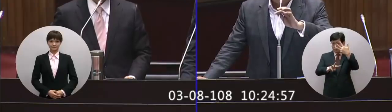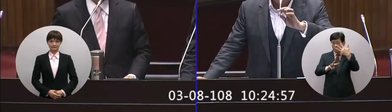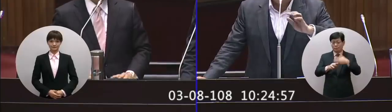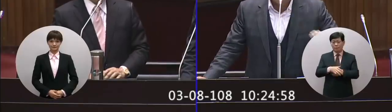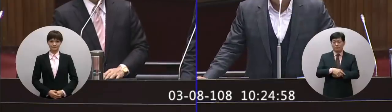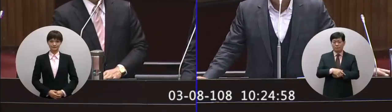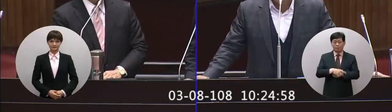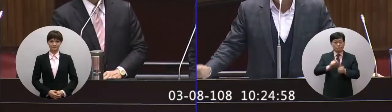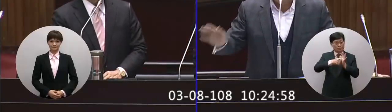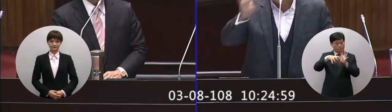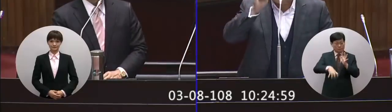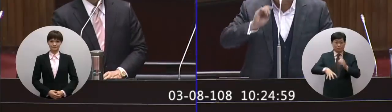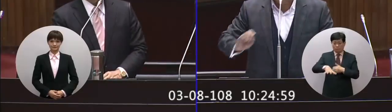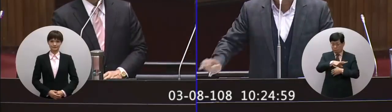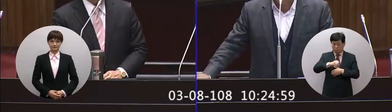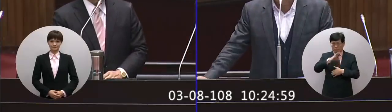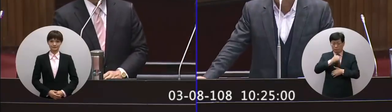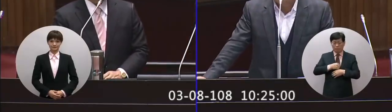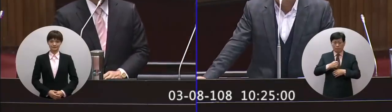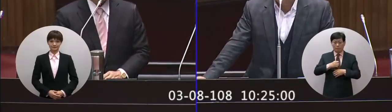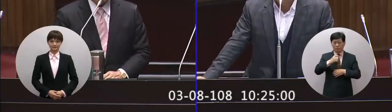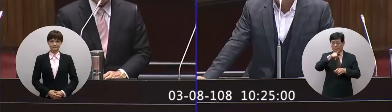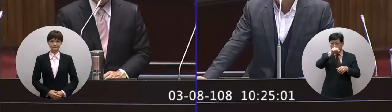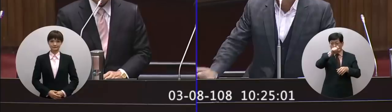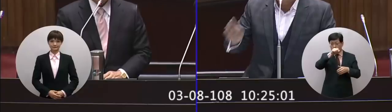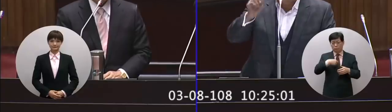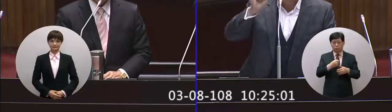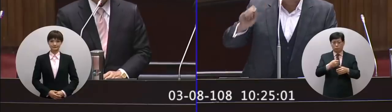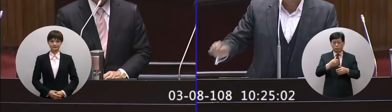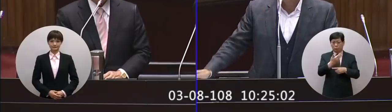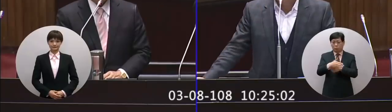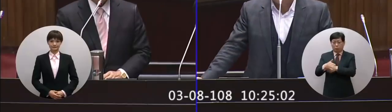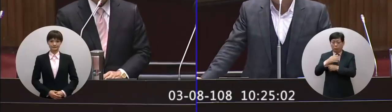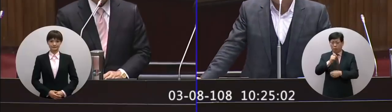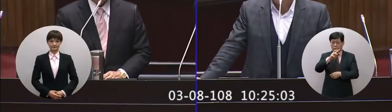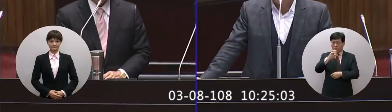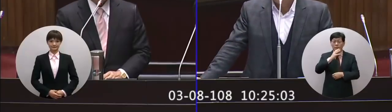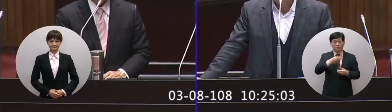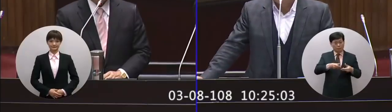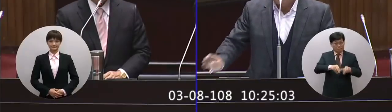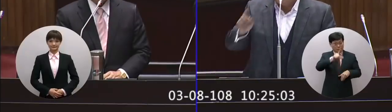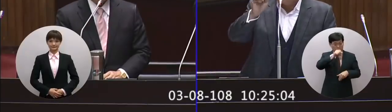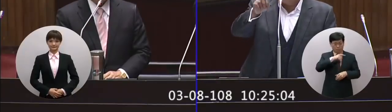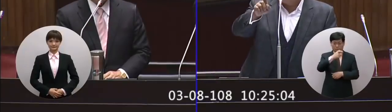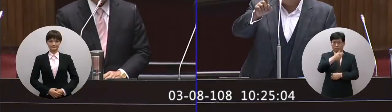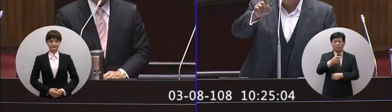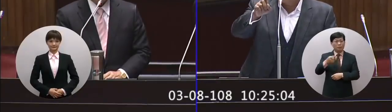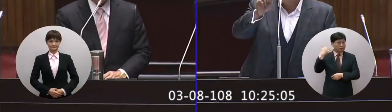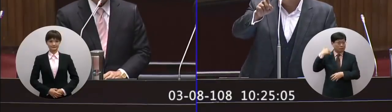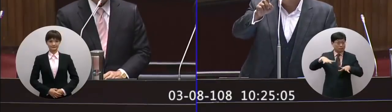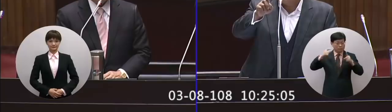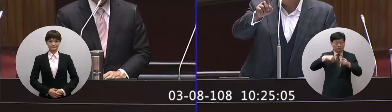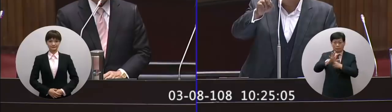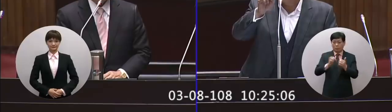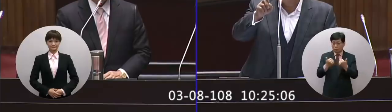8月23号嘉义总共淹死了130万只鸡啦，但是蛋鸡的部分就60万只。所以当时农委会